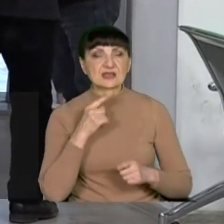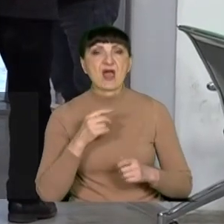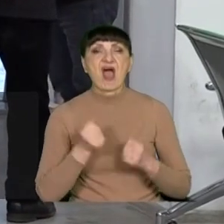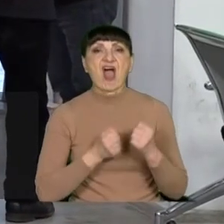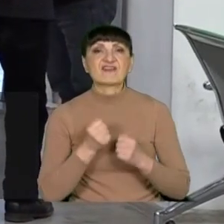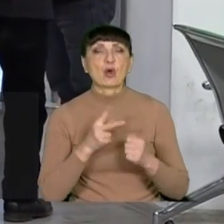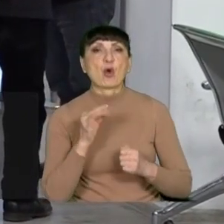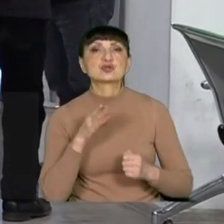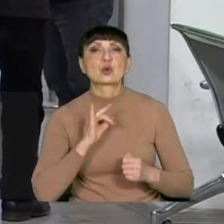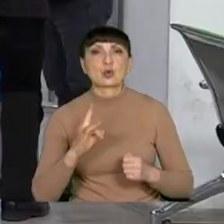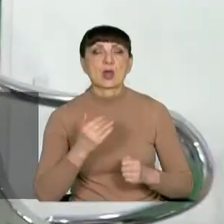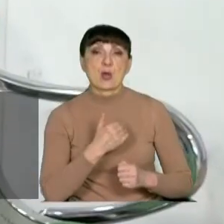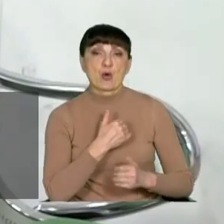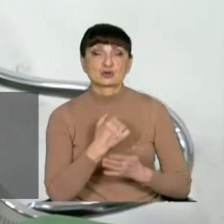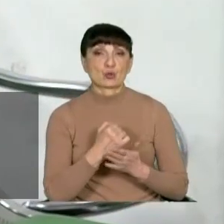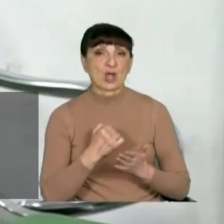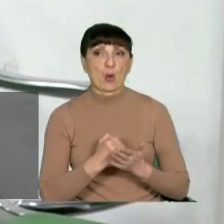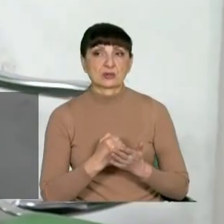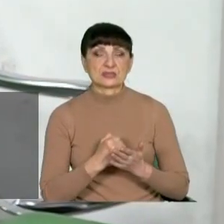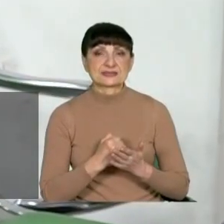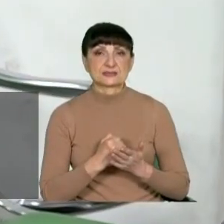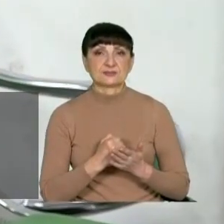и теперь хочет его узаконить. Конструктор,